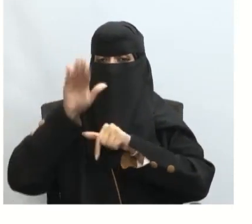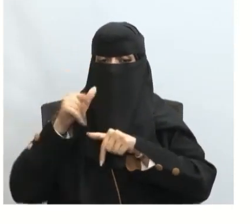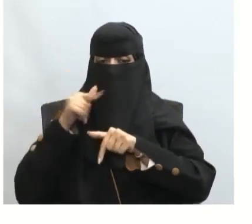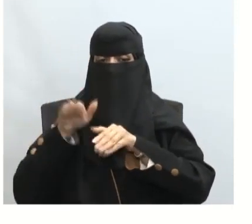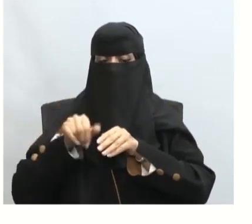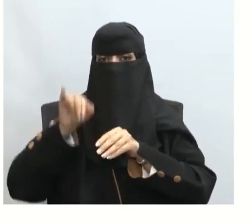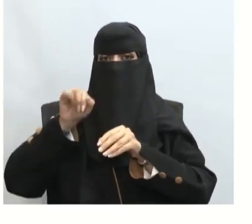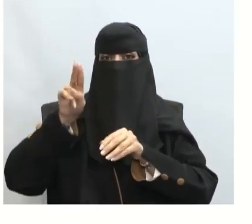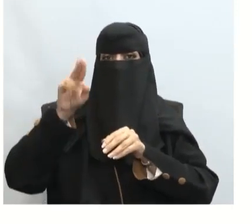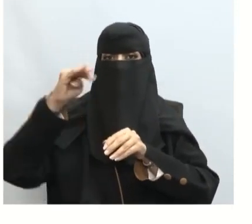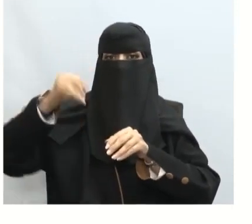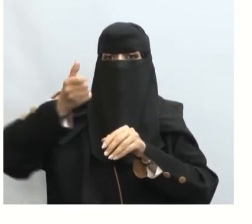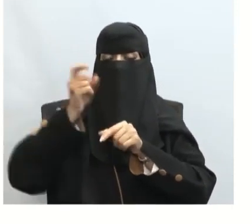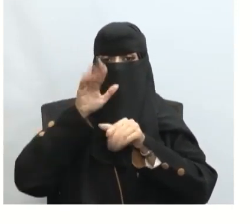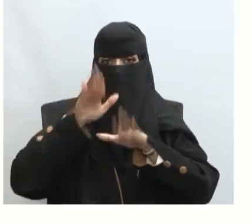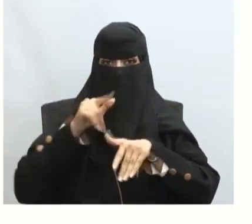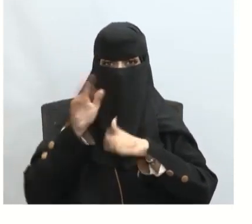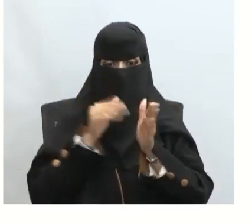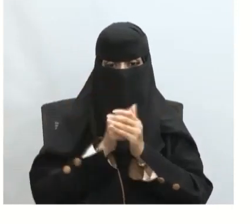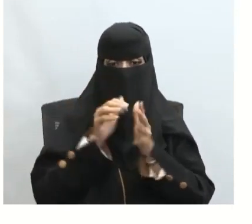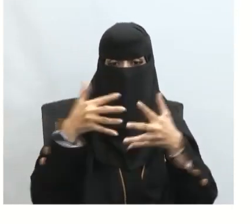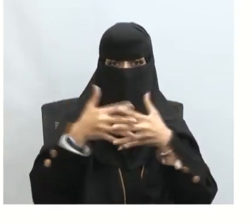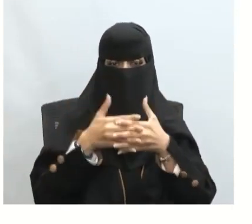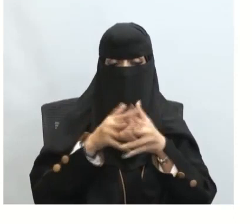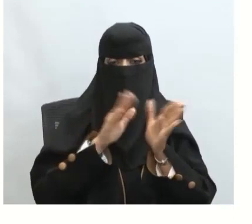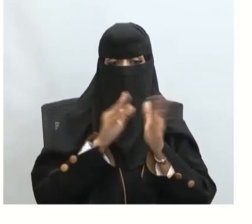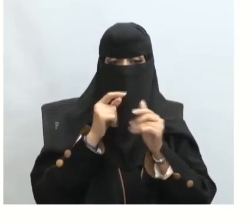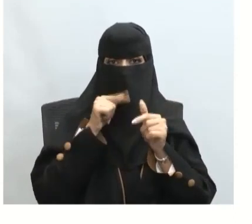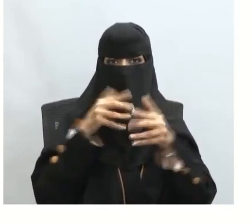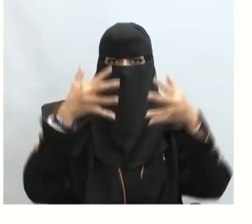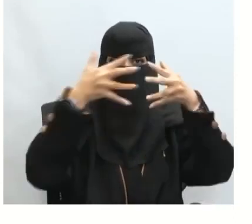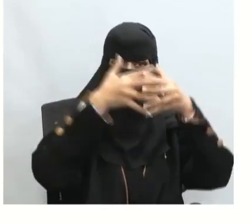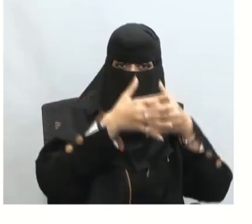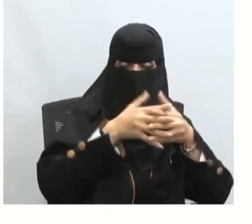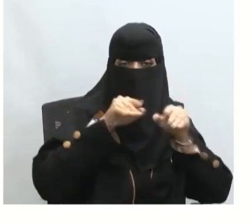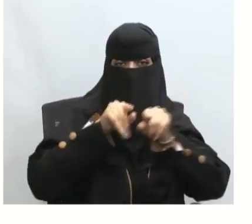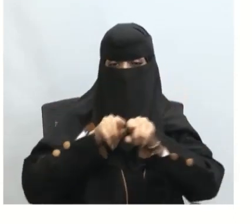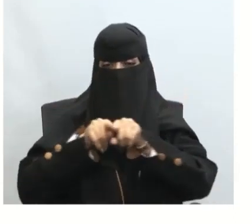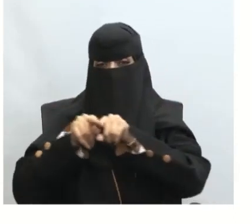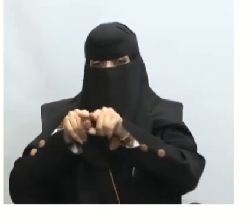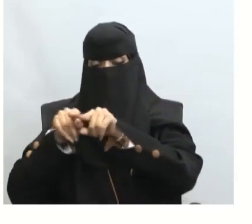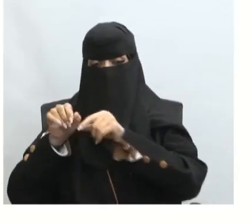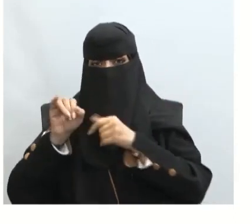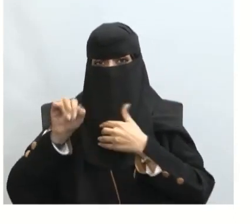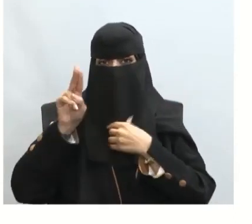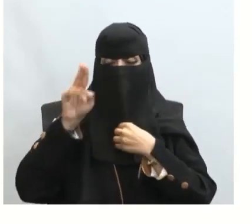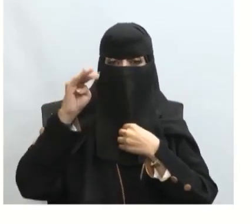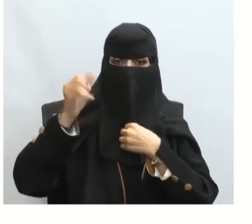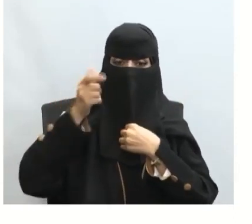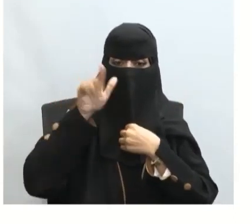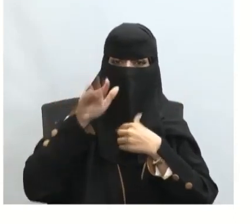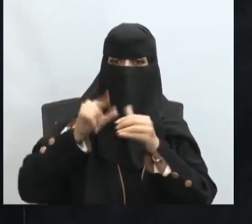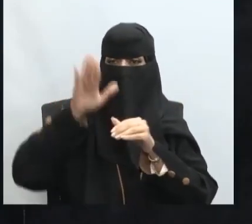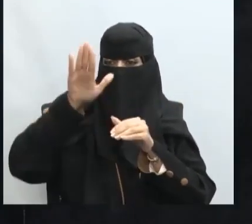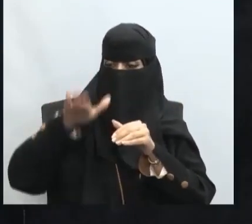يعطيني ان البوليمرات عباره عن نوعين متجانسه ومختلطه بوليمرات متجانسه وبوليمرات مختلطه متجانسه